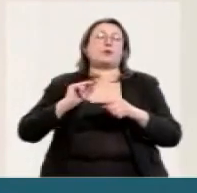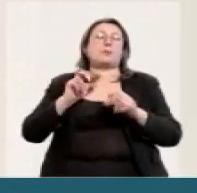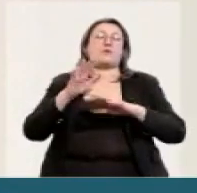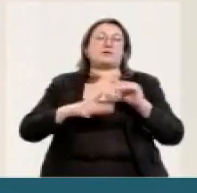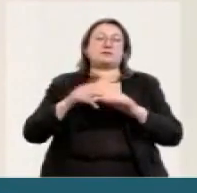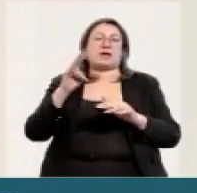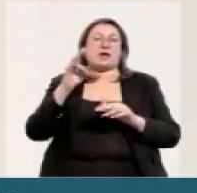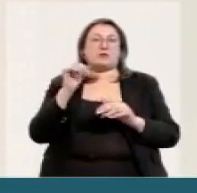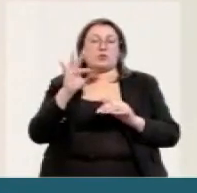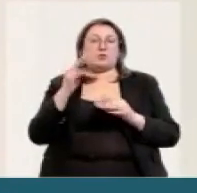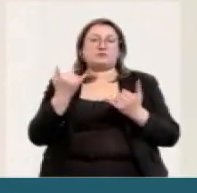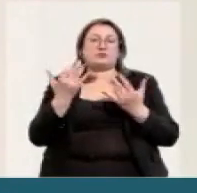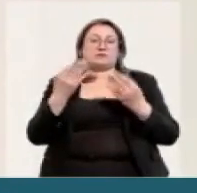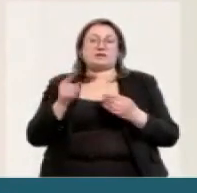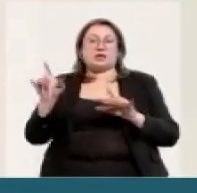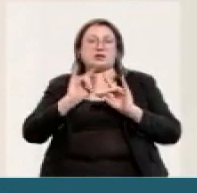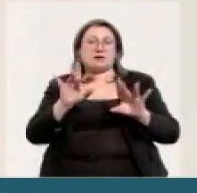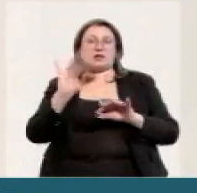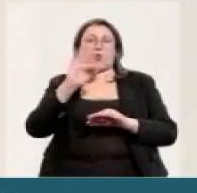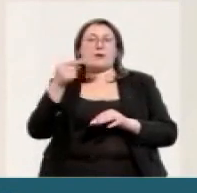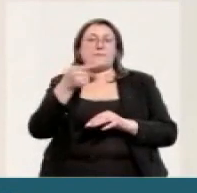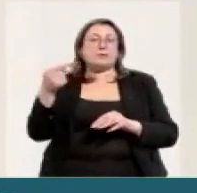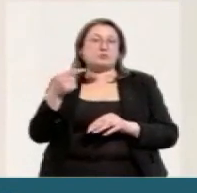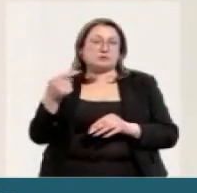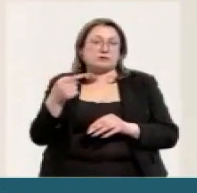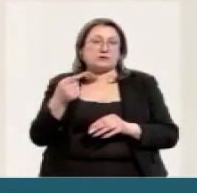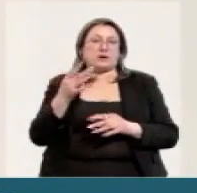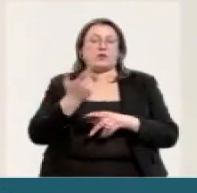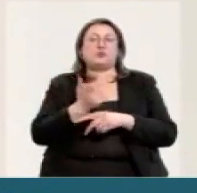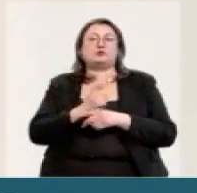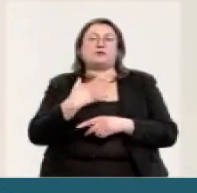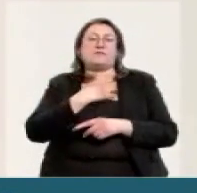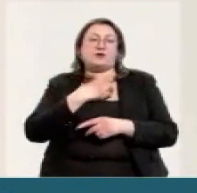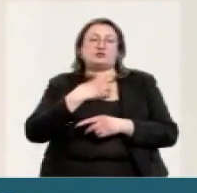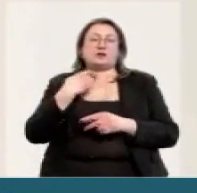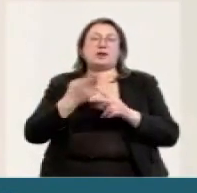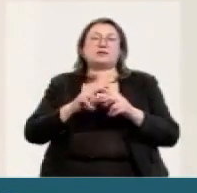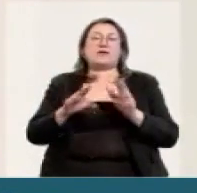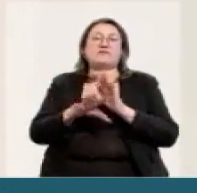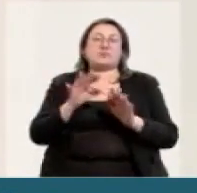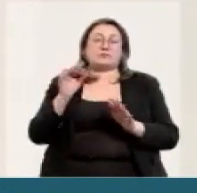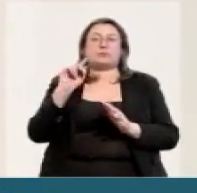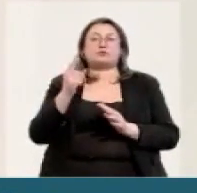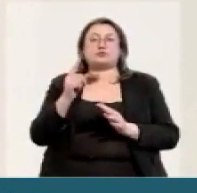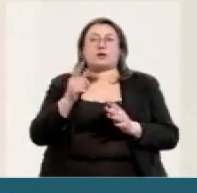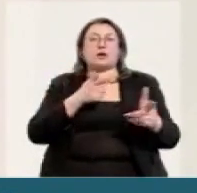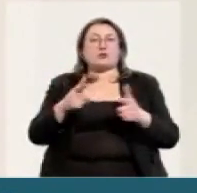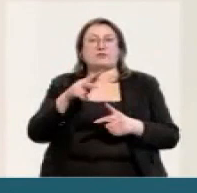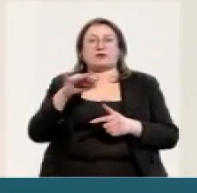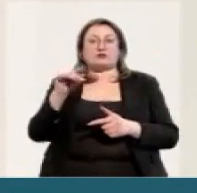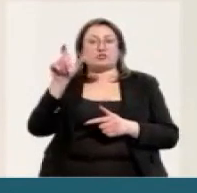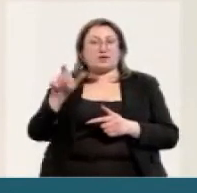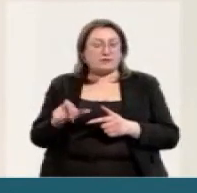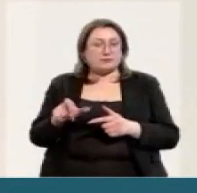но на сегодняшний день спикеры рассказывают и о минусах. И очень важно это в выборе, потому что готов ли